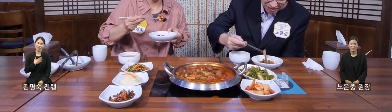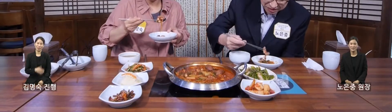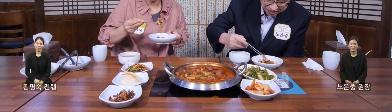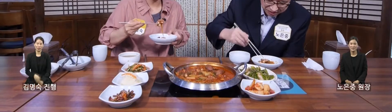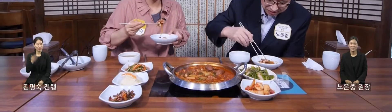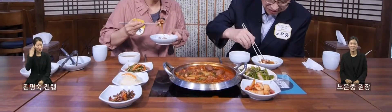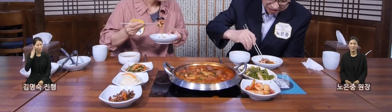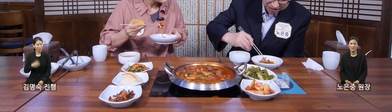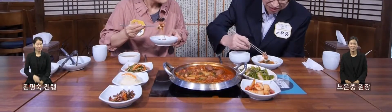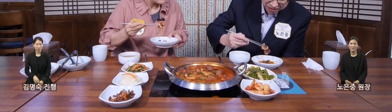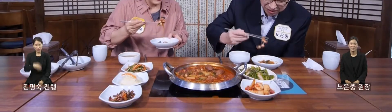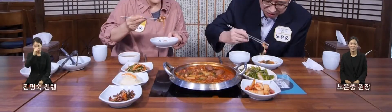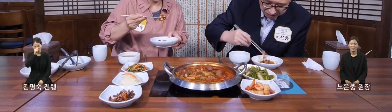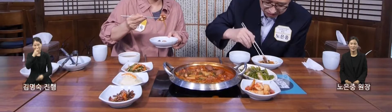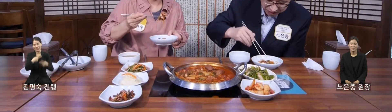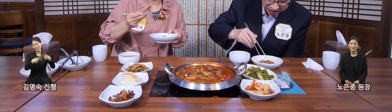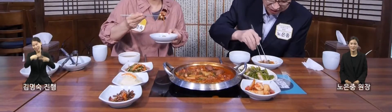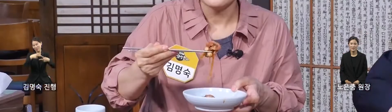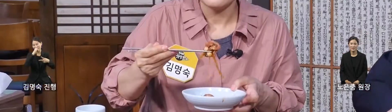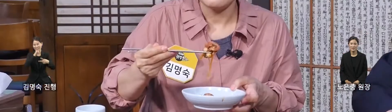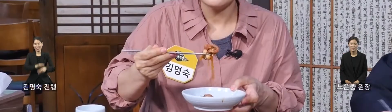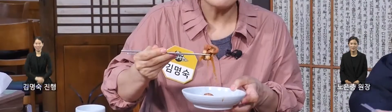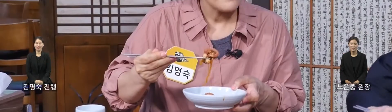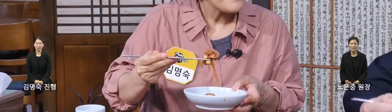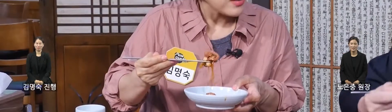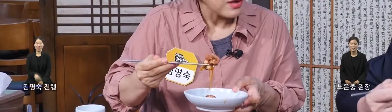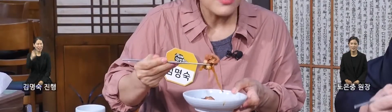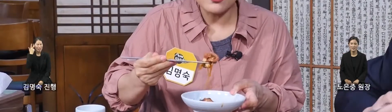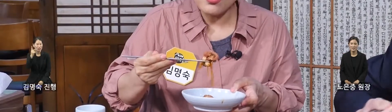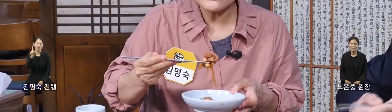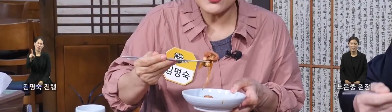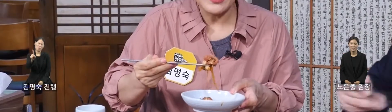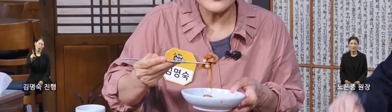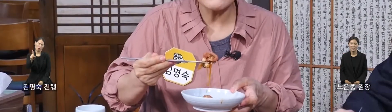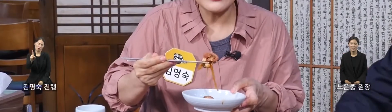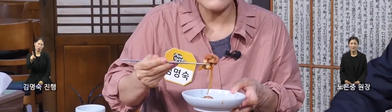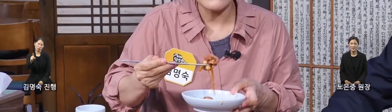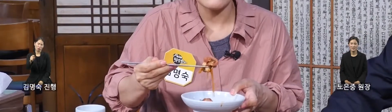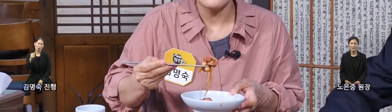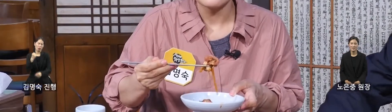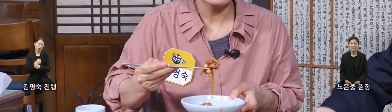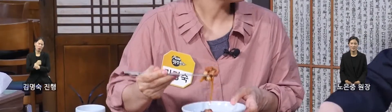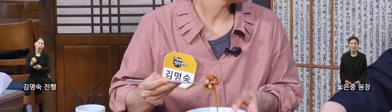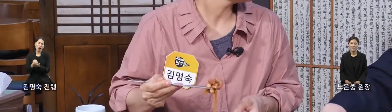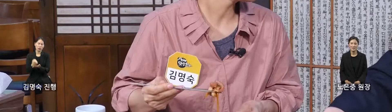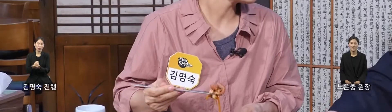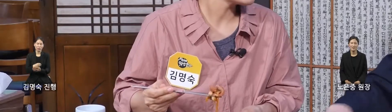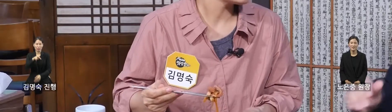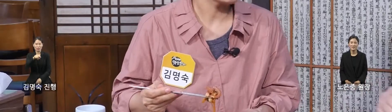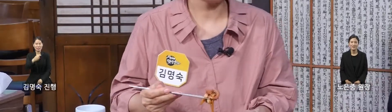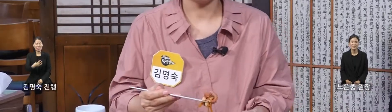요즘 제가 엄청 좋아하는 드라마가 있거든요. 예. 일주일에 한 번밖에 안 해서 너무 좀 아쉽긴 한데 네.